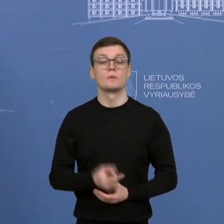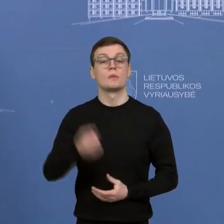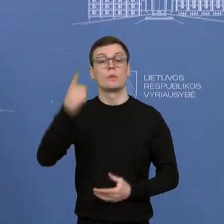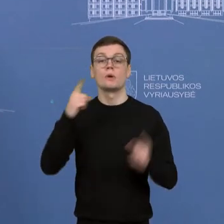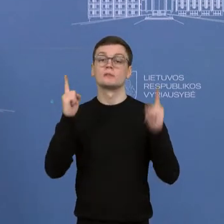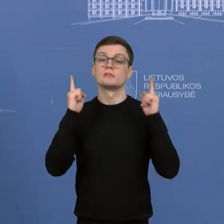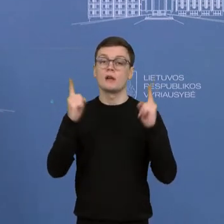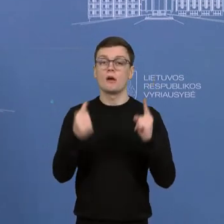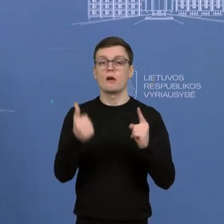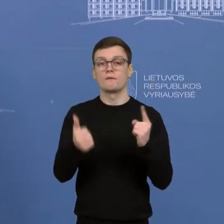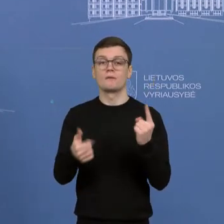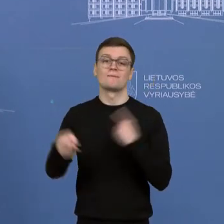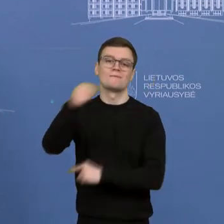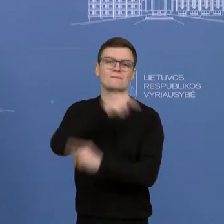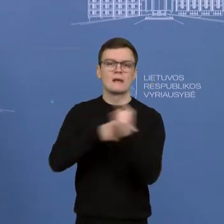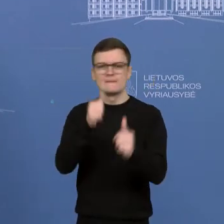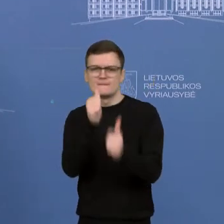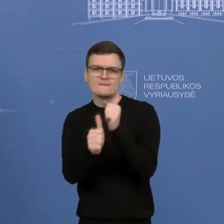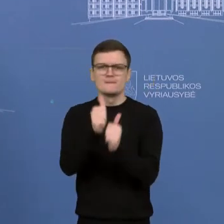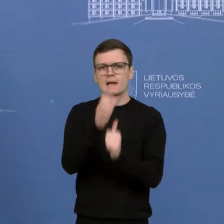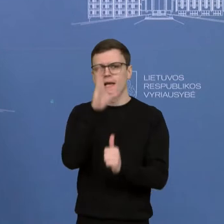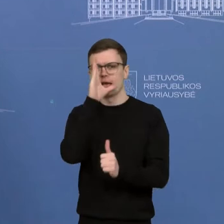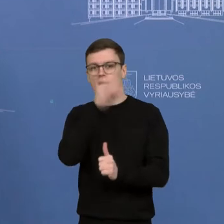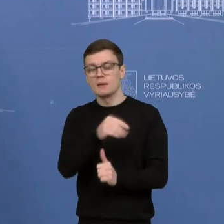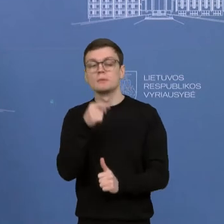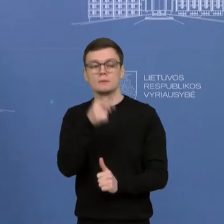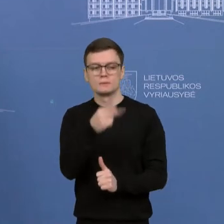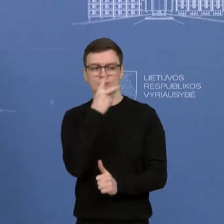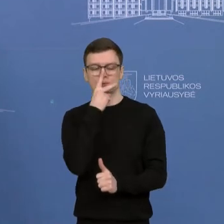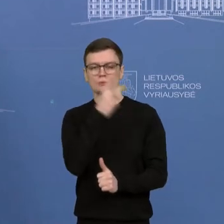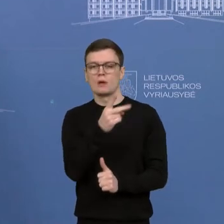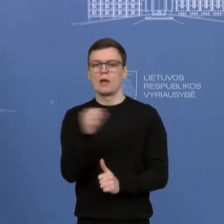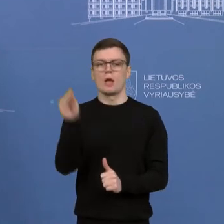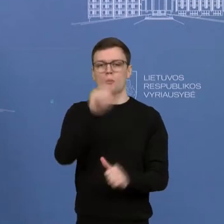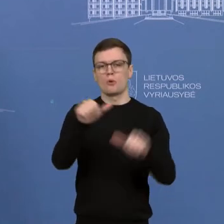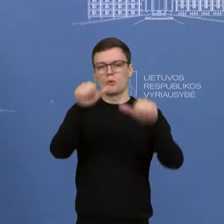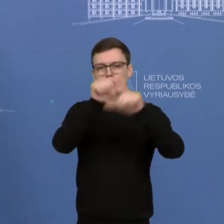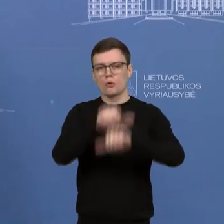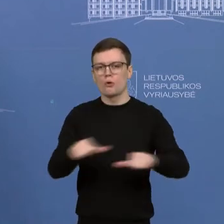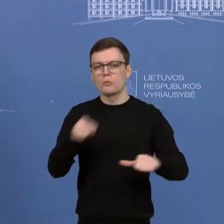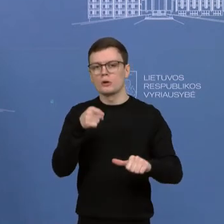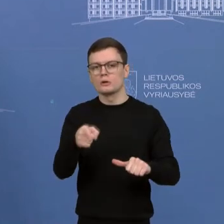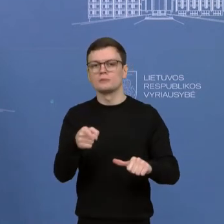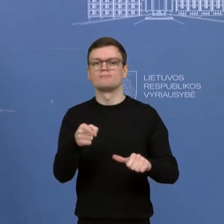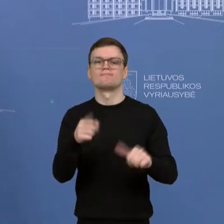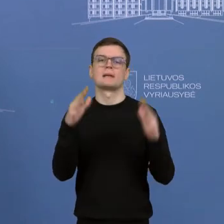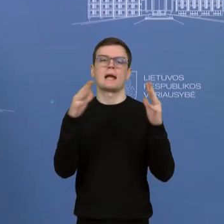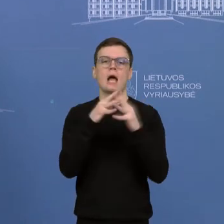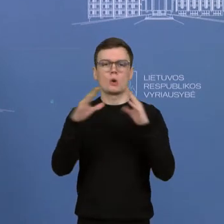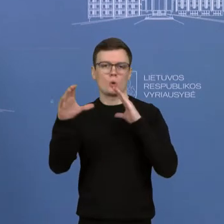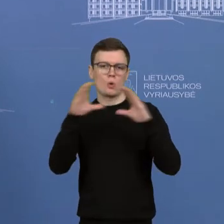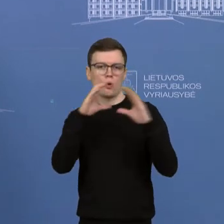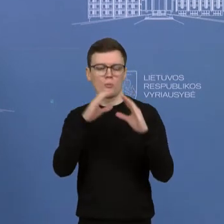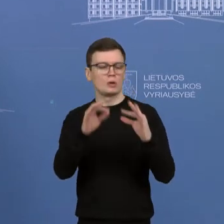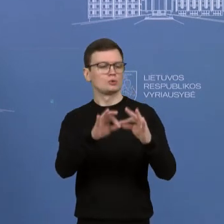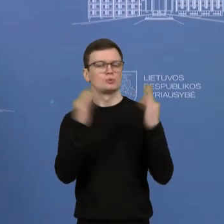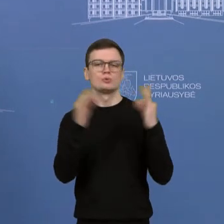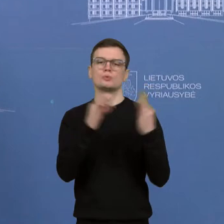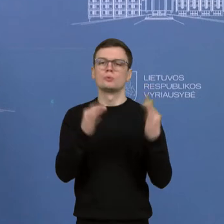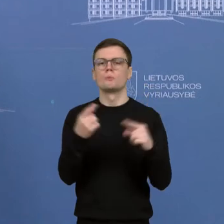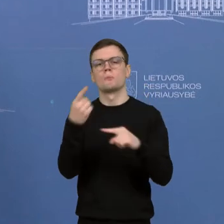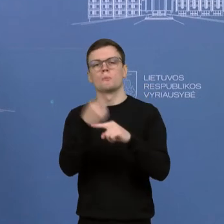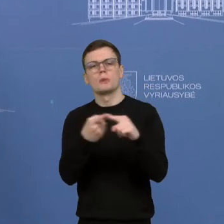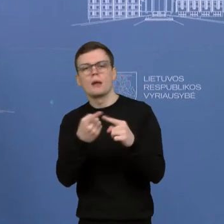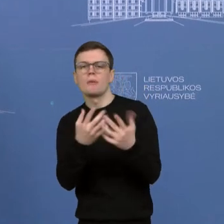verslo konkurencingumą ir atsižvelgiant į Europos komisijos pateiktą karo komunikatą, kuriame siūlomos tam tikros